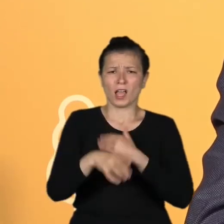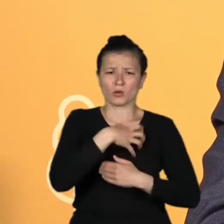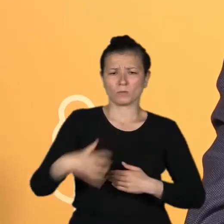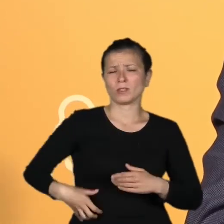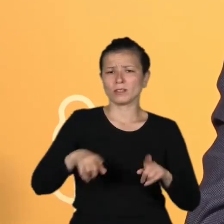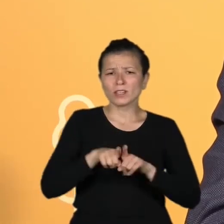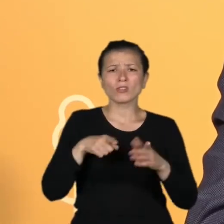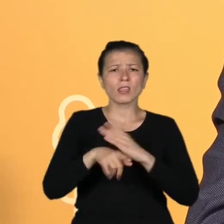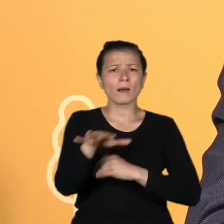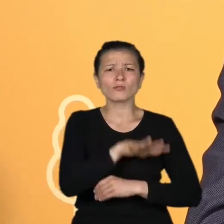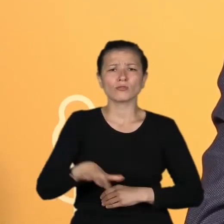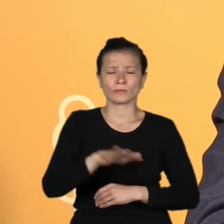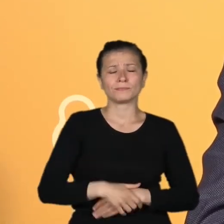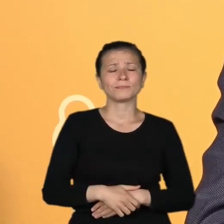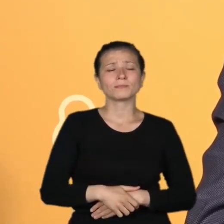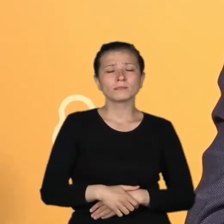najczęściej się postrzega